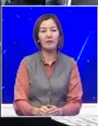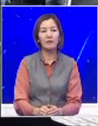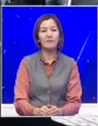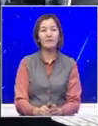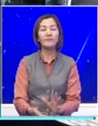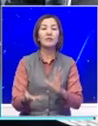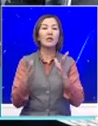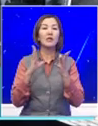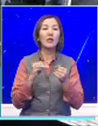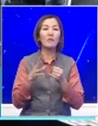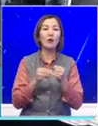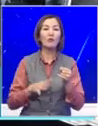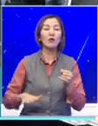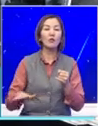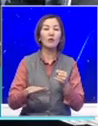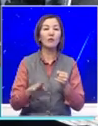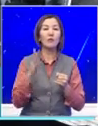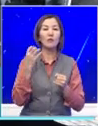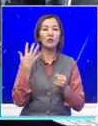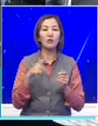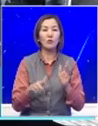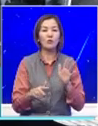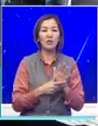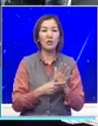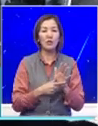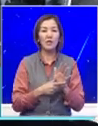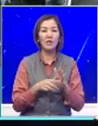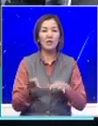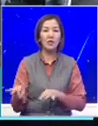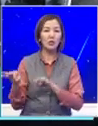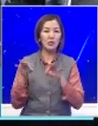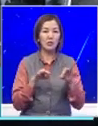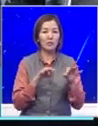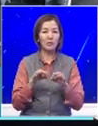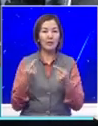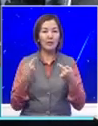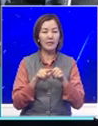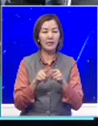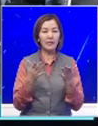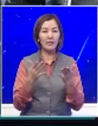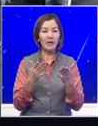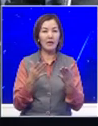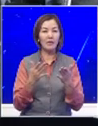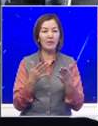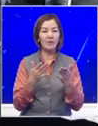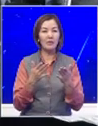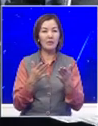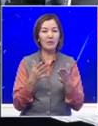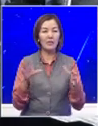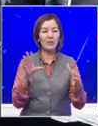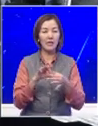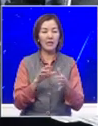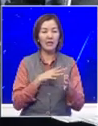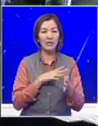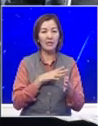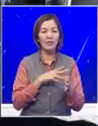Жалпы аудан көлемінде 457 жылжымал техника тракторы бар техникалар тіркелген, одан